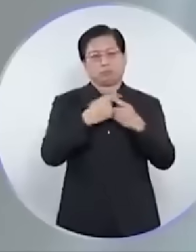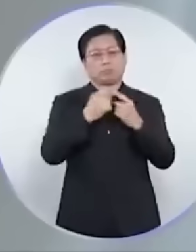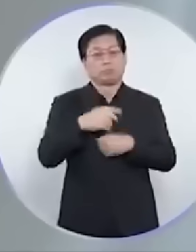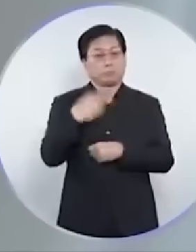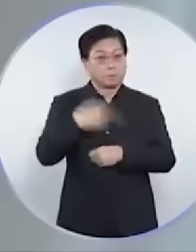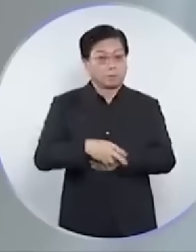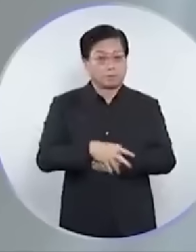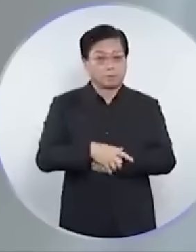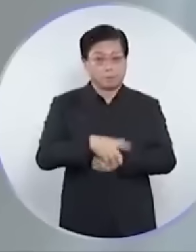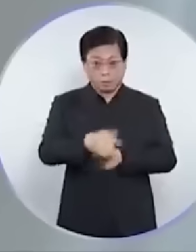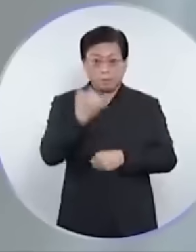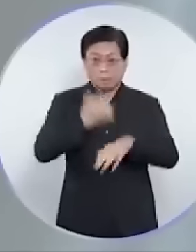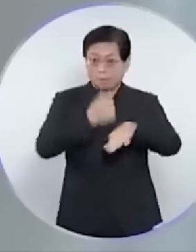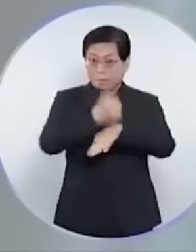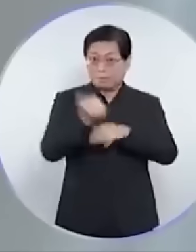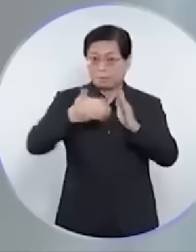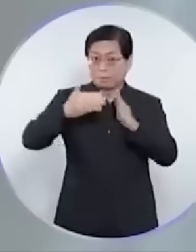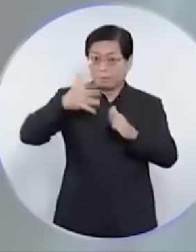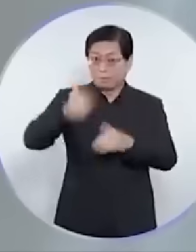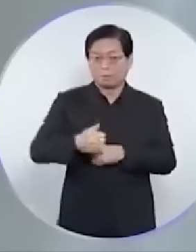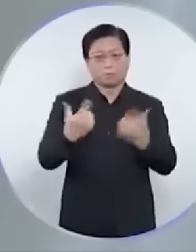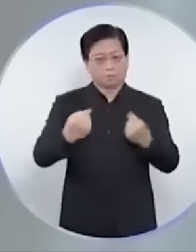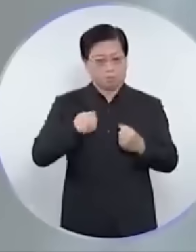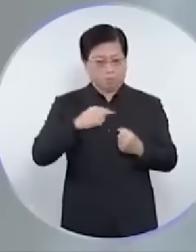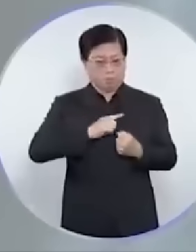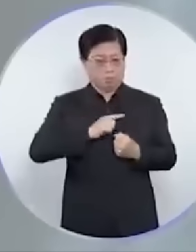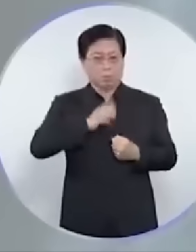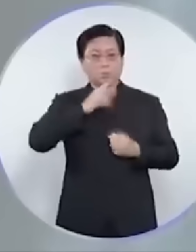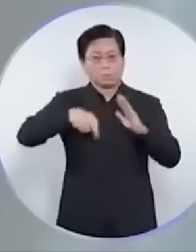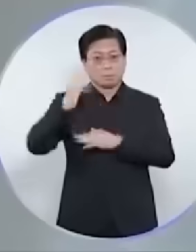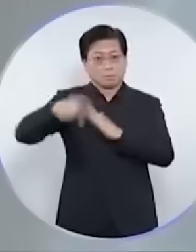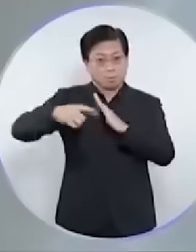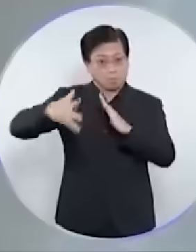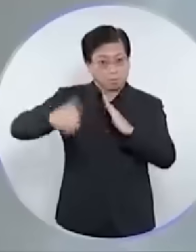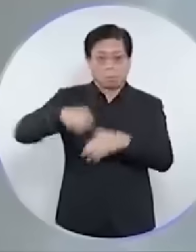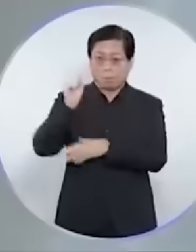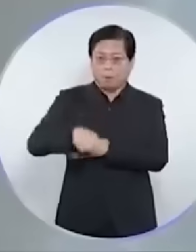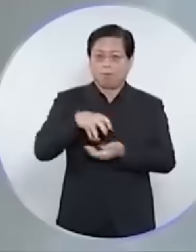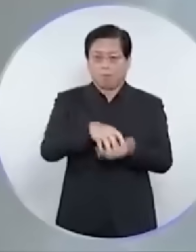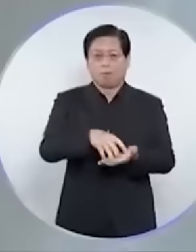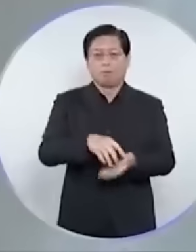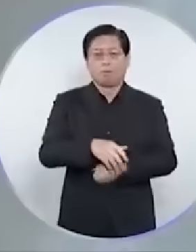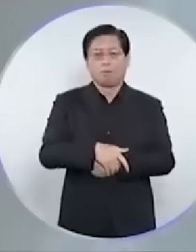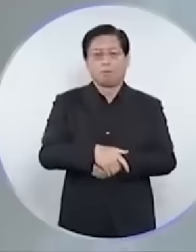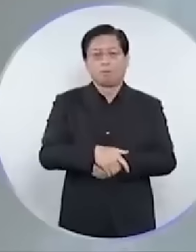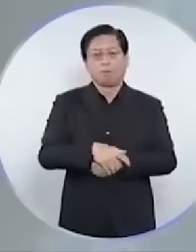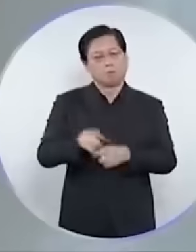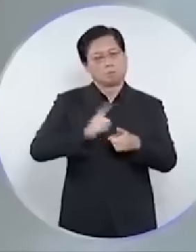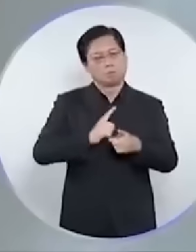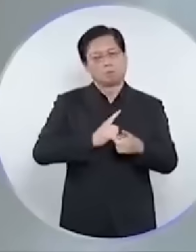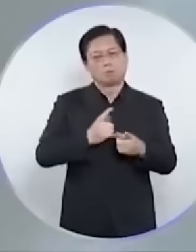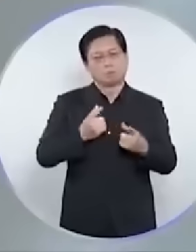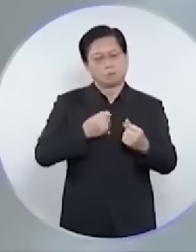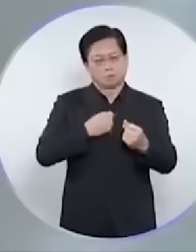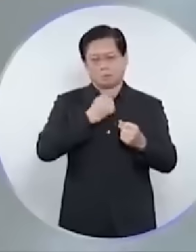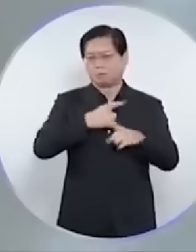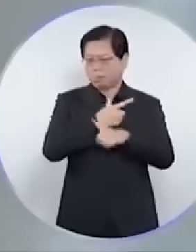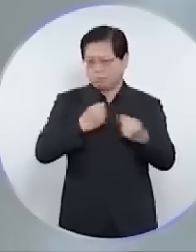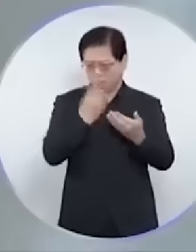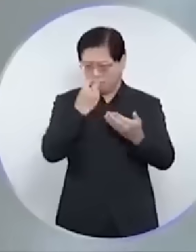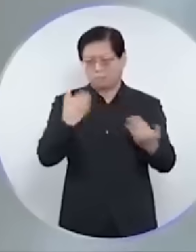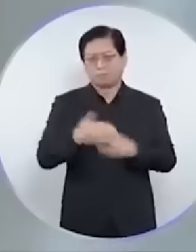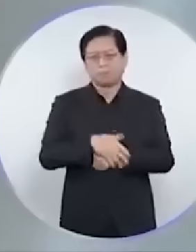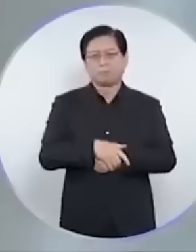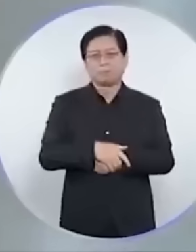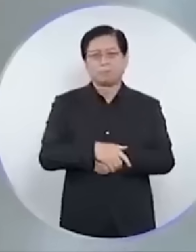而且他能够担任校长，也是在我担任院长的时间内核定的。这个你应该通通都应该要